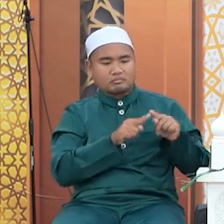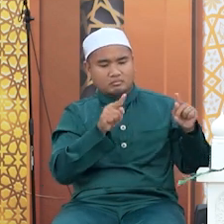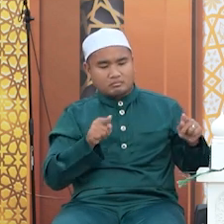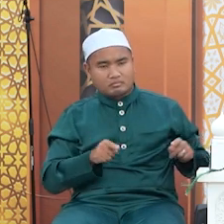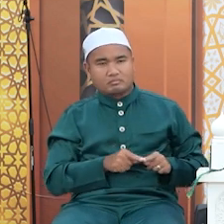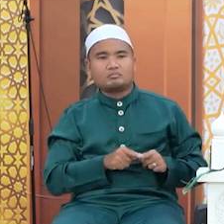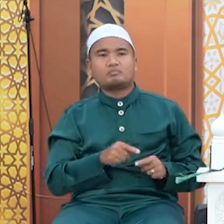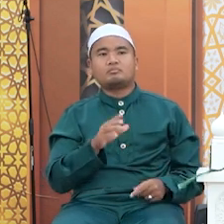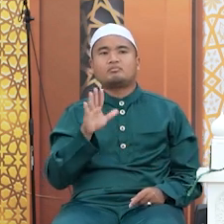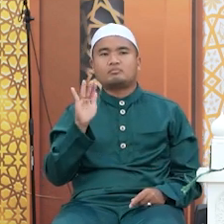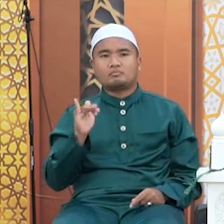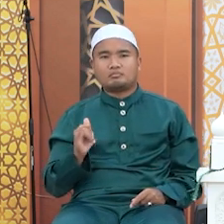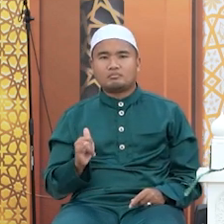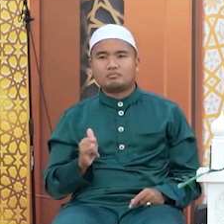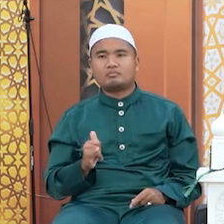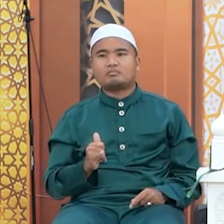kasih sayang.